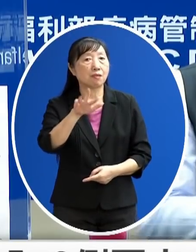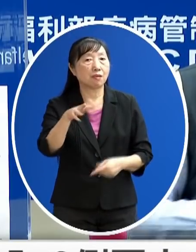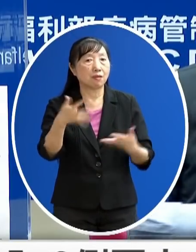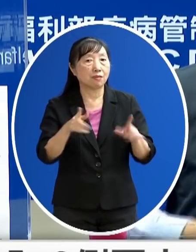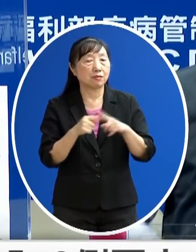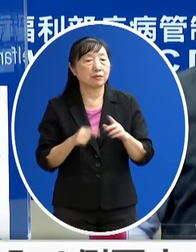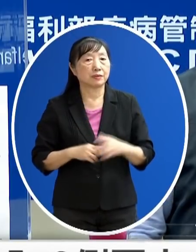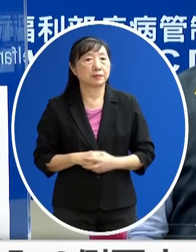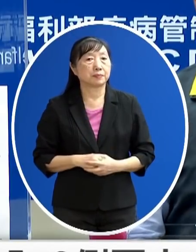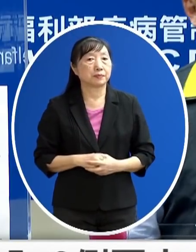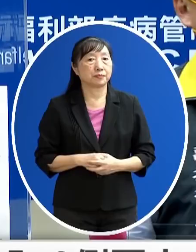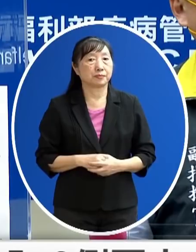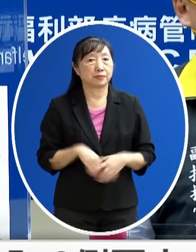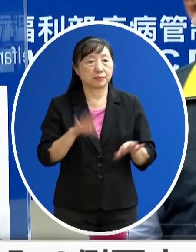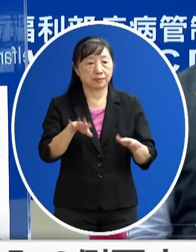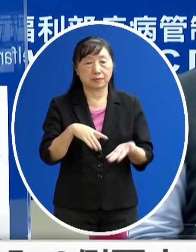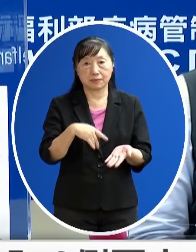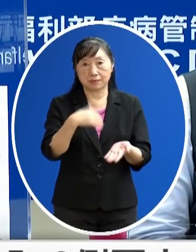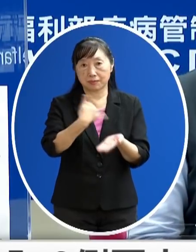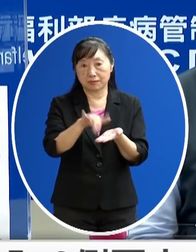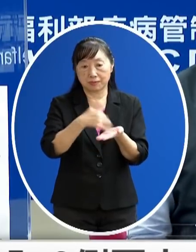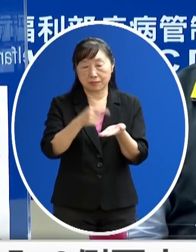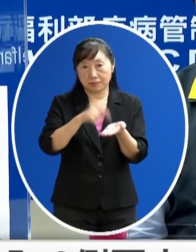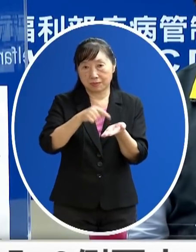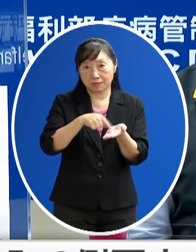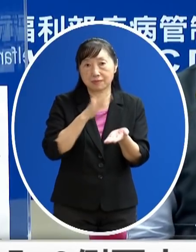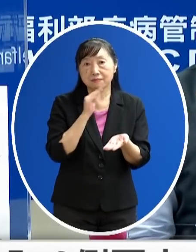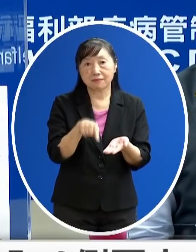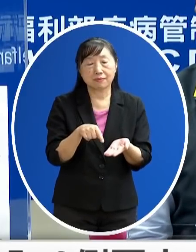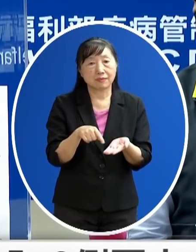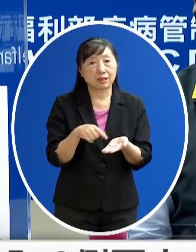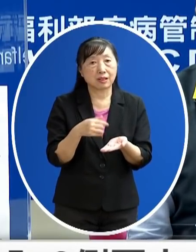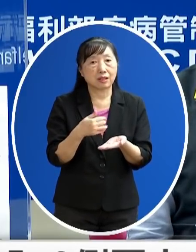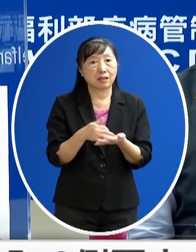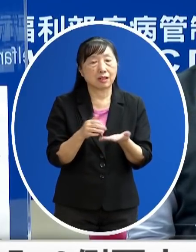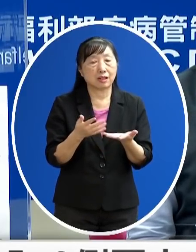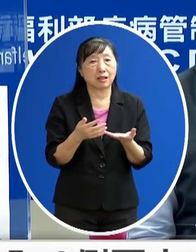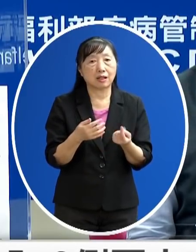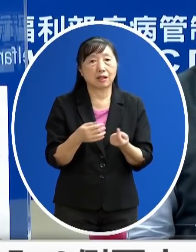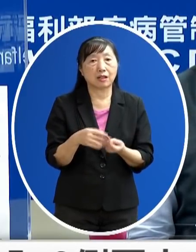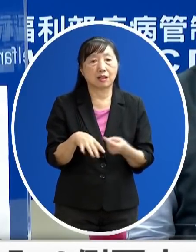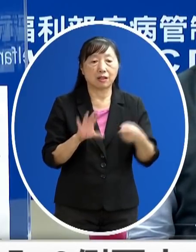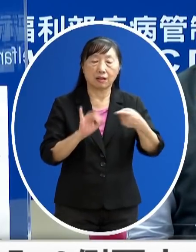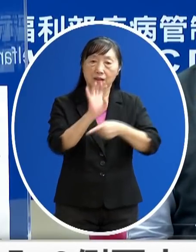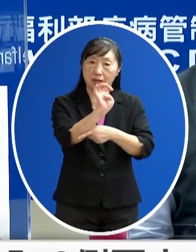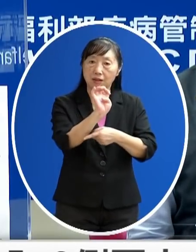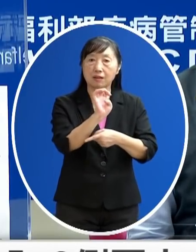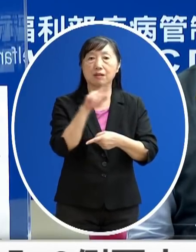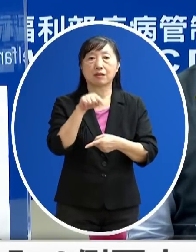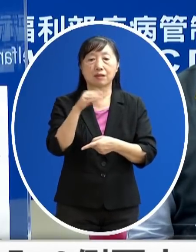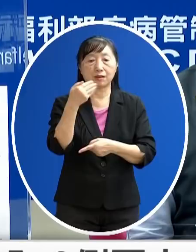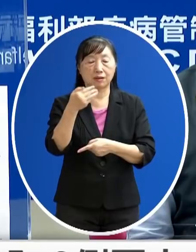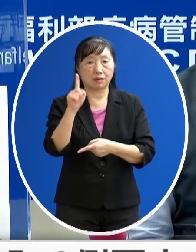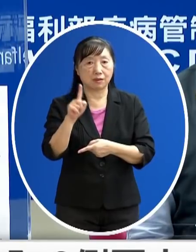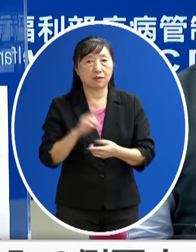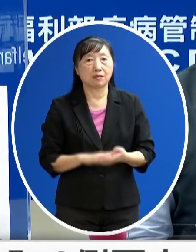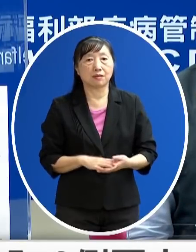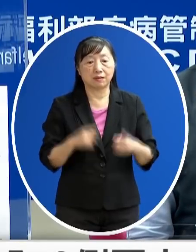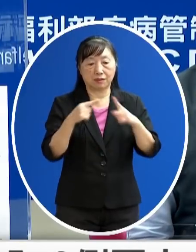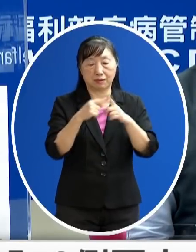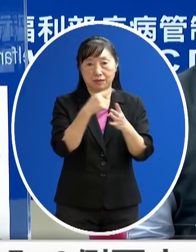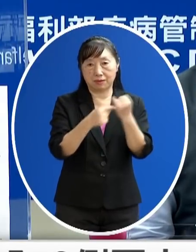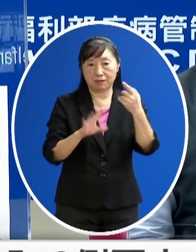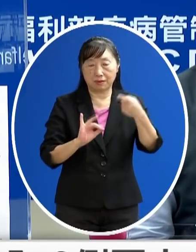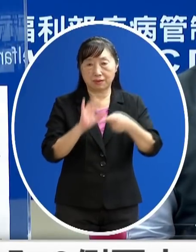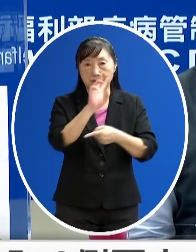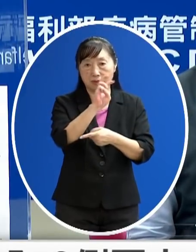158706人次，好，所以我们现在的计次人口比哈，到40.91，那人口的涵盖